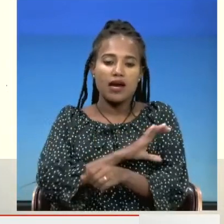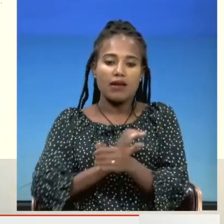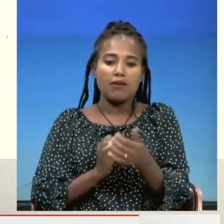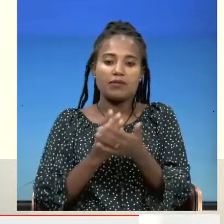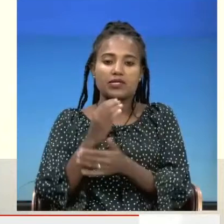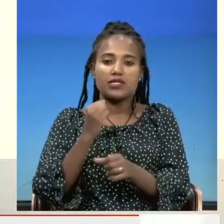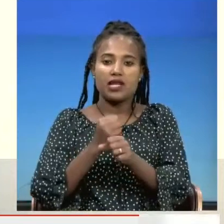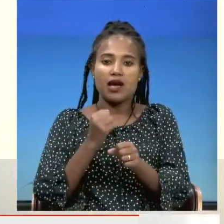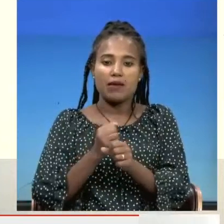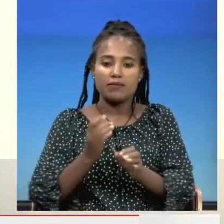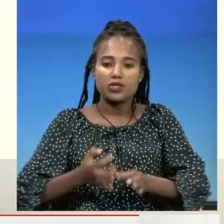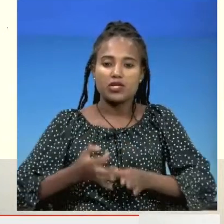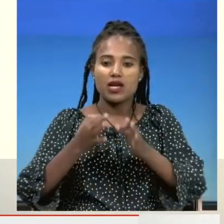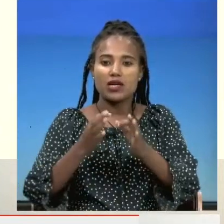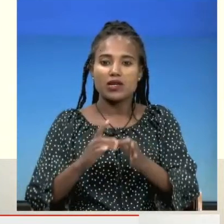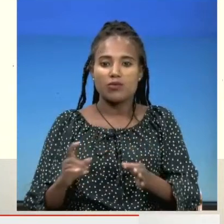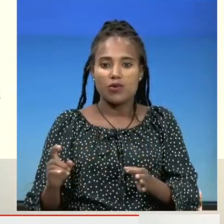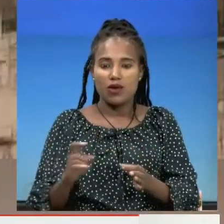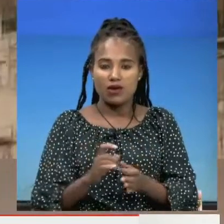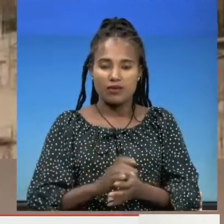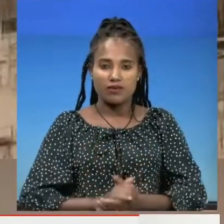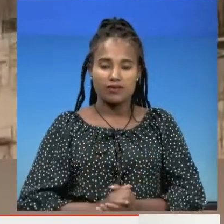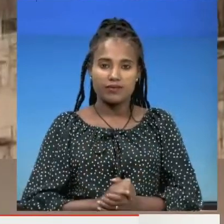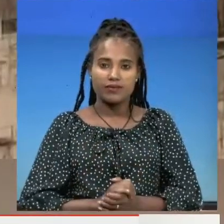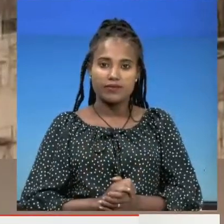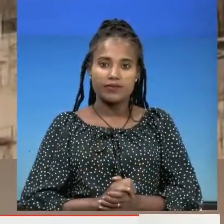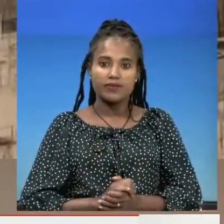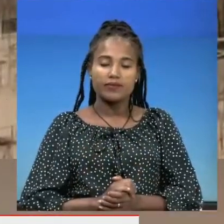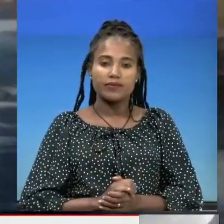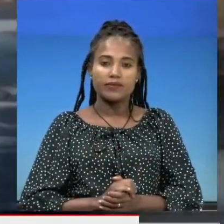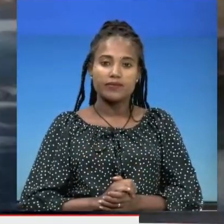ስራ የሚሸጋገርም ይሆናል።